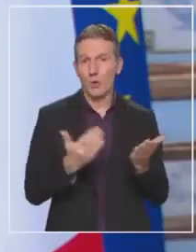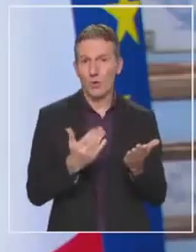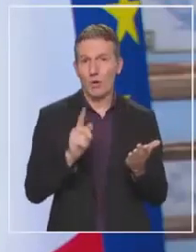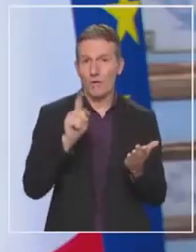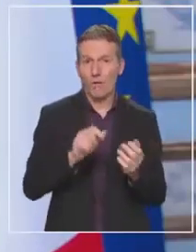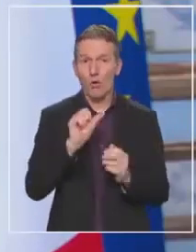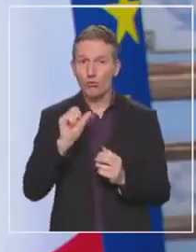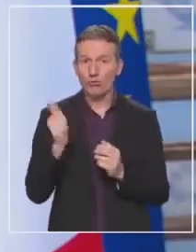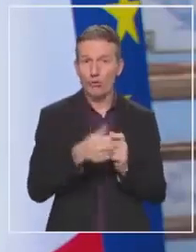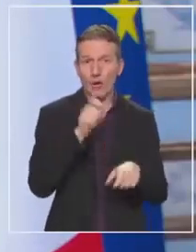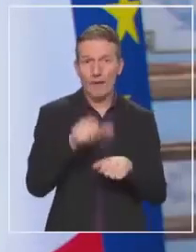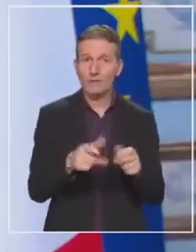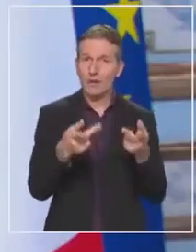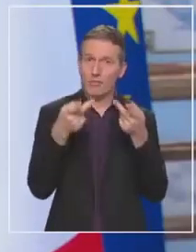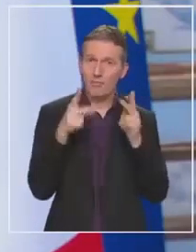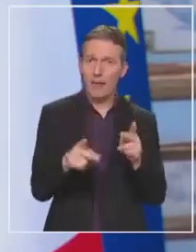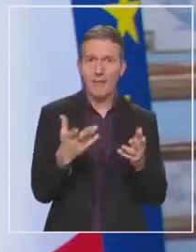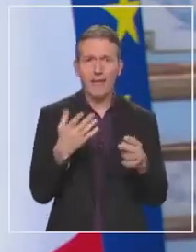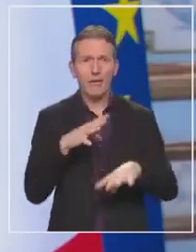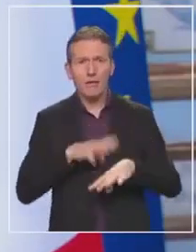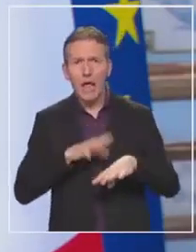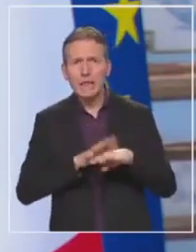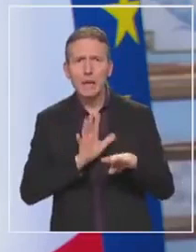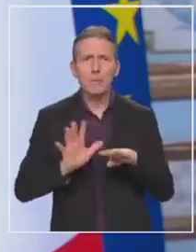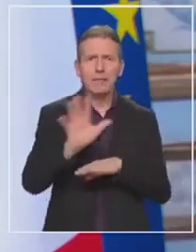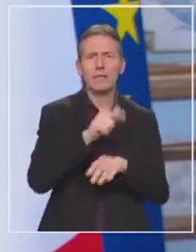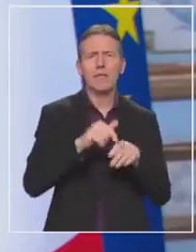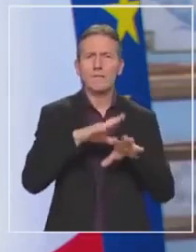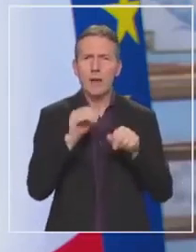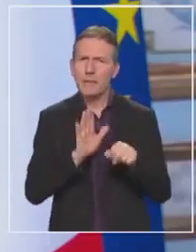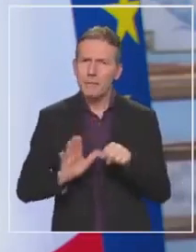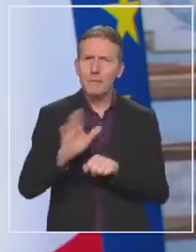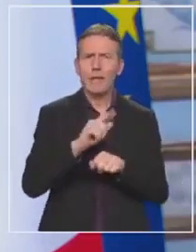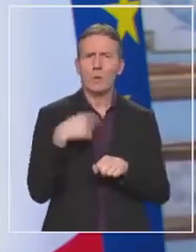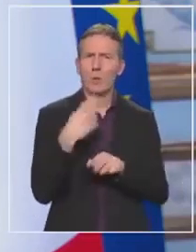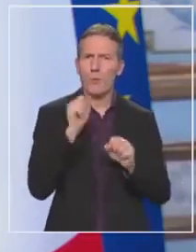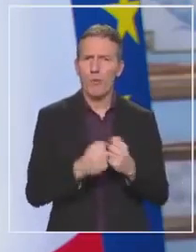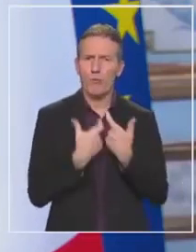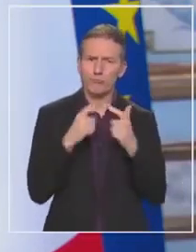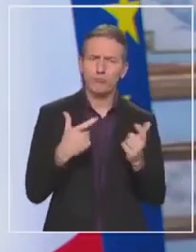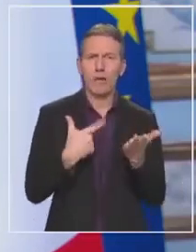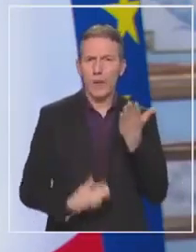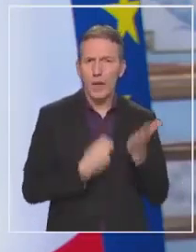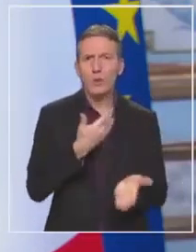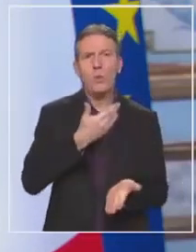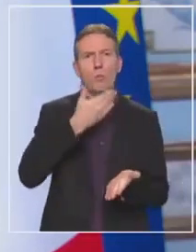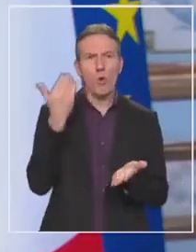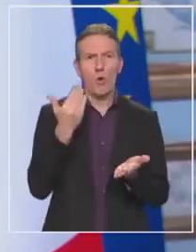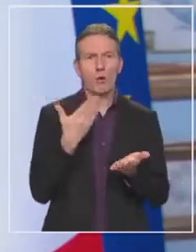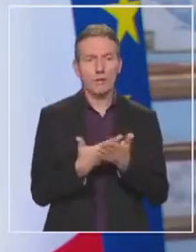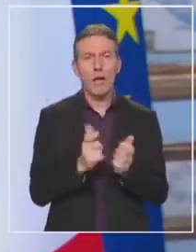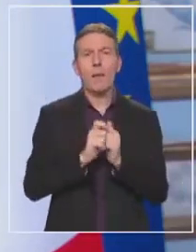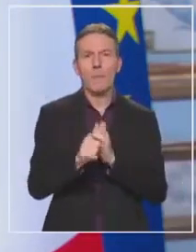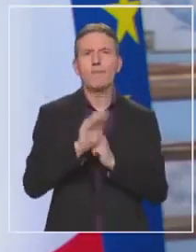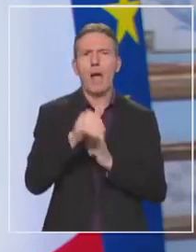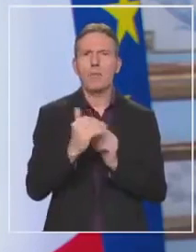permettre à chacun quel que soit son quartier quelle que soit sa famille de pouvoir accéder à une meilleure éducation grâce à celle ci de pouvoir